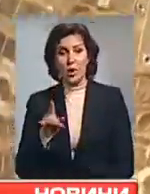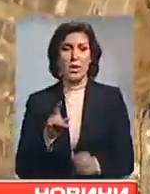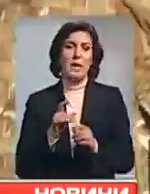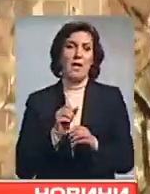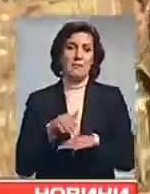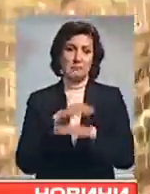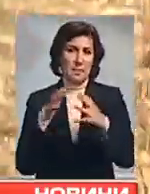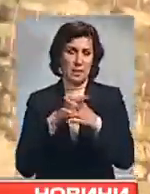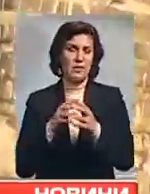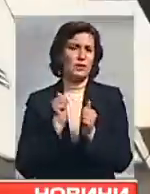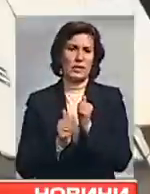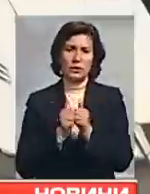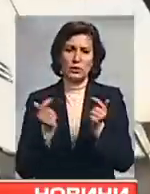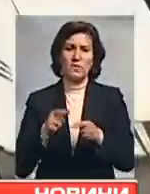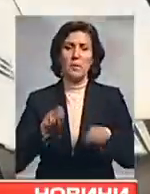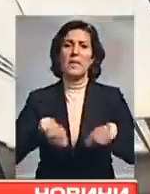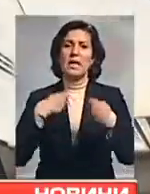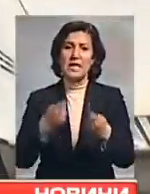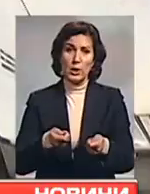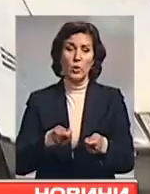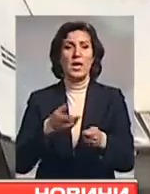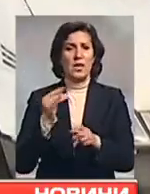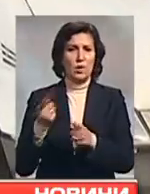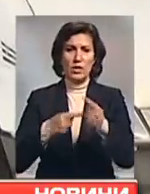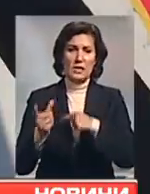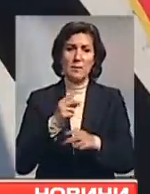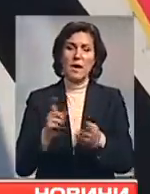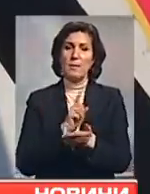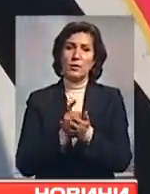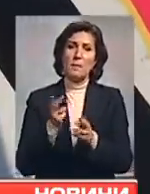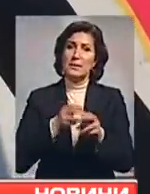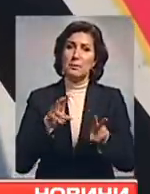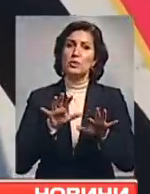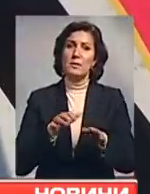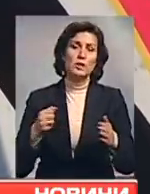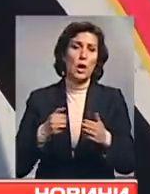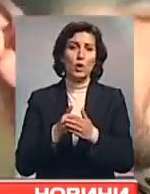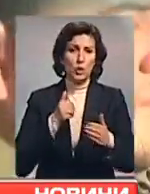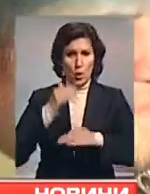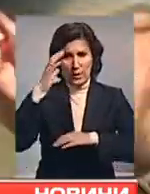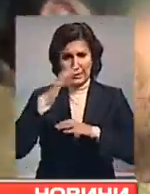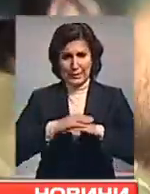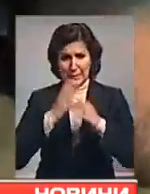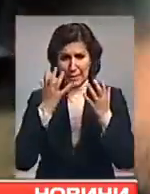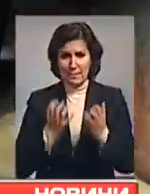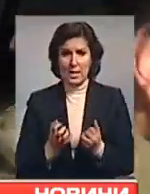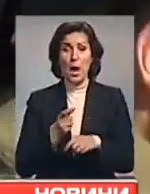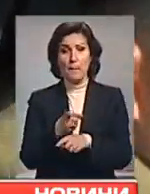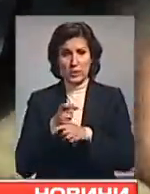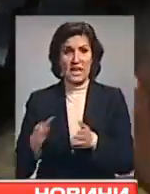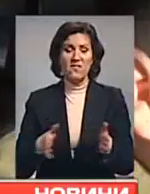найчастіші гості. Волонтери передають привезене і ми рушаємо назад. Маємо дістатися безпечного місця до темна. Прострілюється